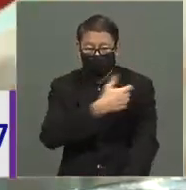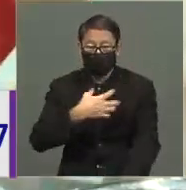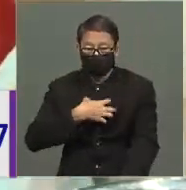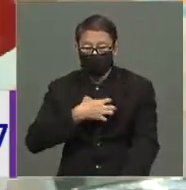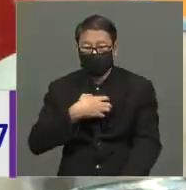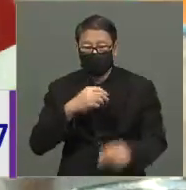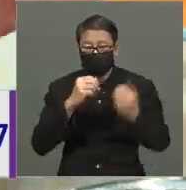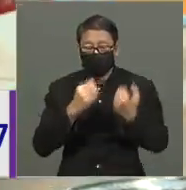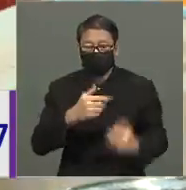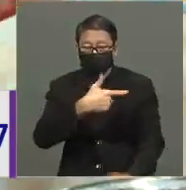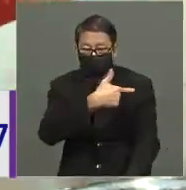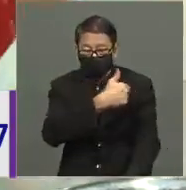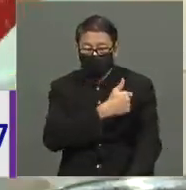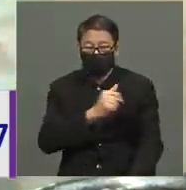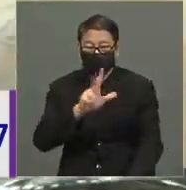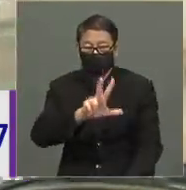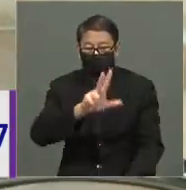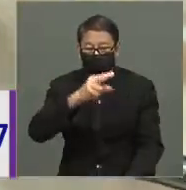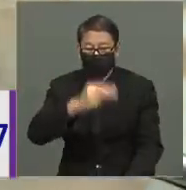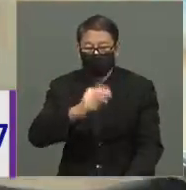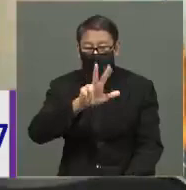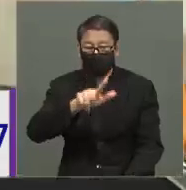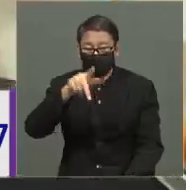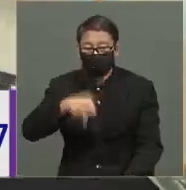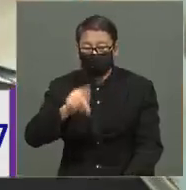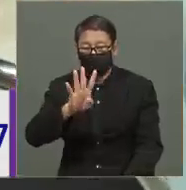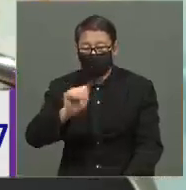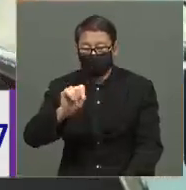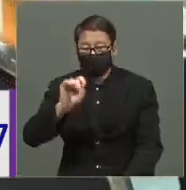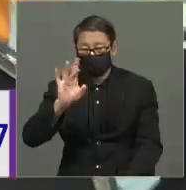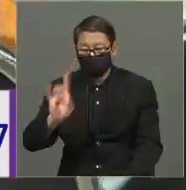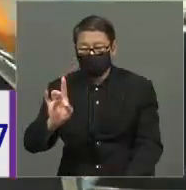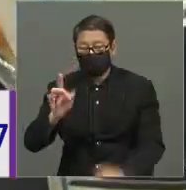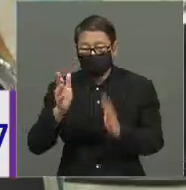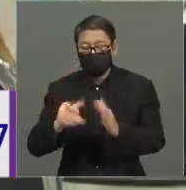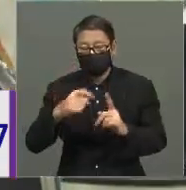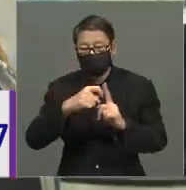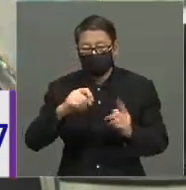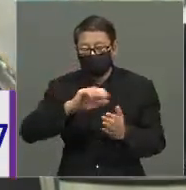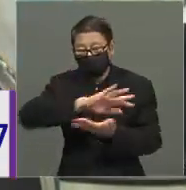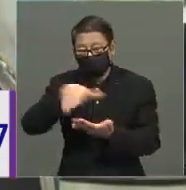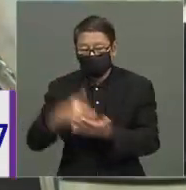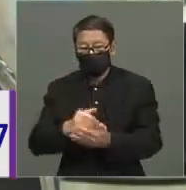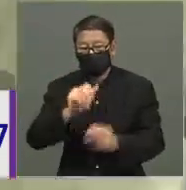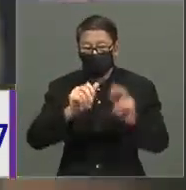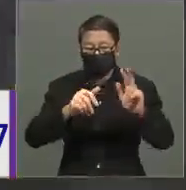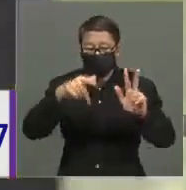ว่ามีนักเรียนประสงค์รับวัคซีนจำนวน 33,048 คนจากเด็กนักเรียนทั้งหมด